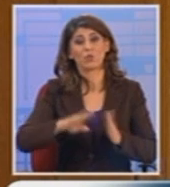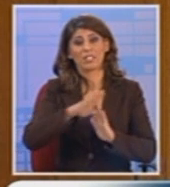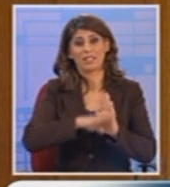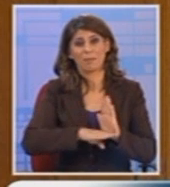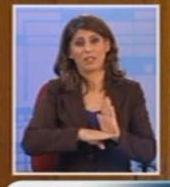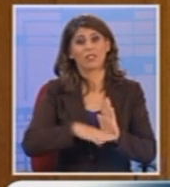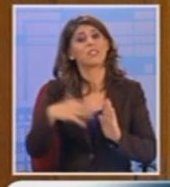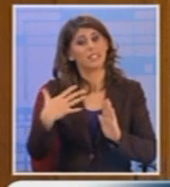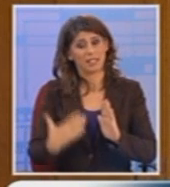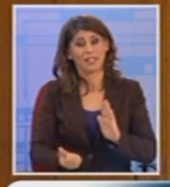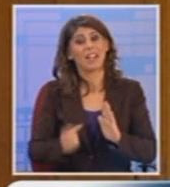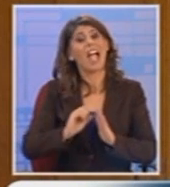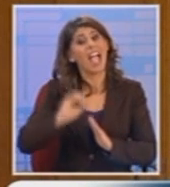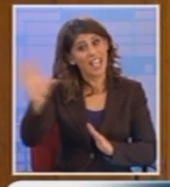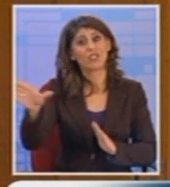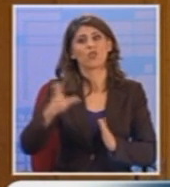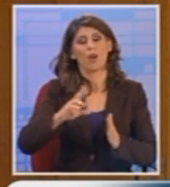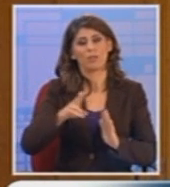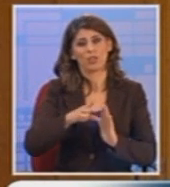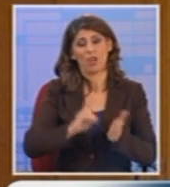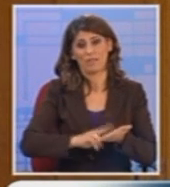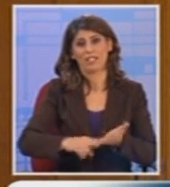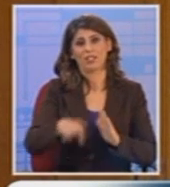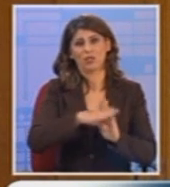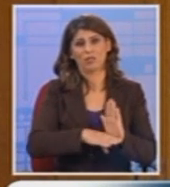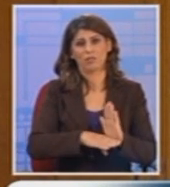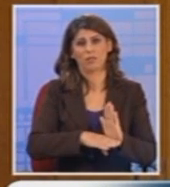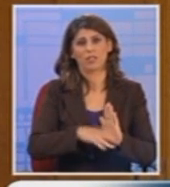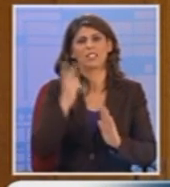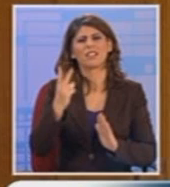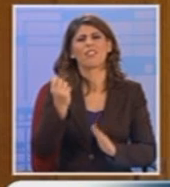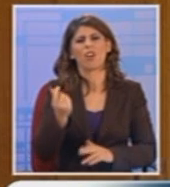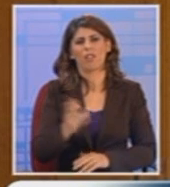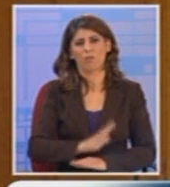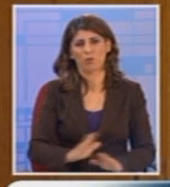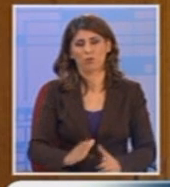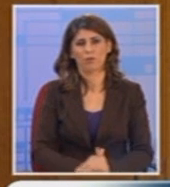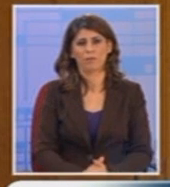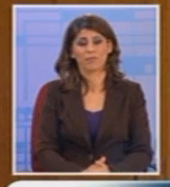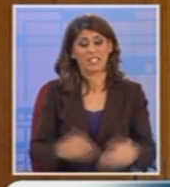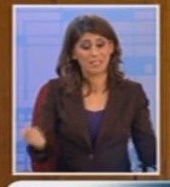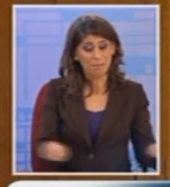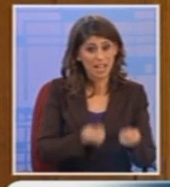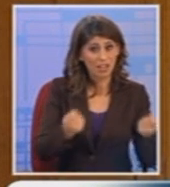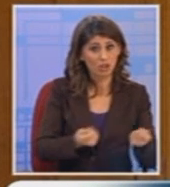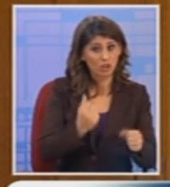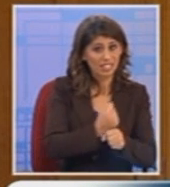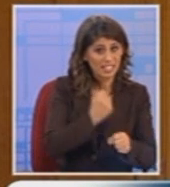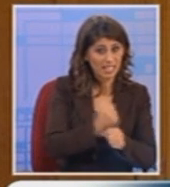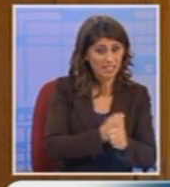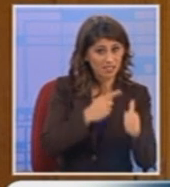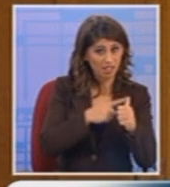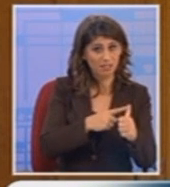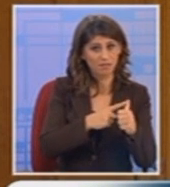συστήματος βρίσκεται έξω από αυτό, σε δύο νούμερα. Στην παραγωγικότητα της εργασίας,